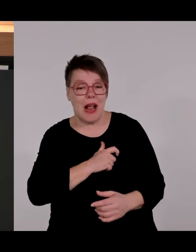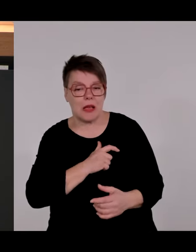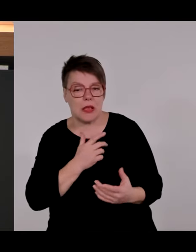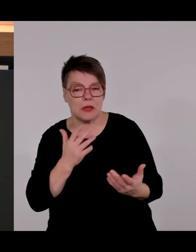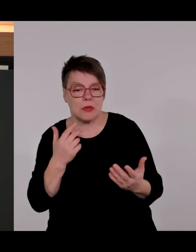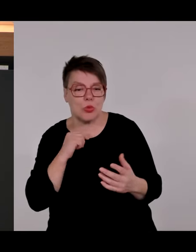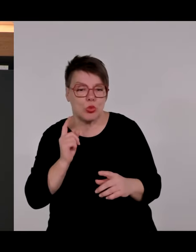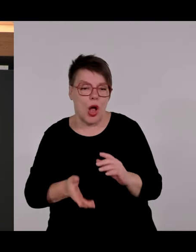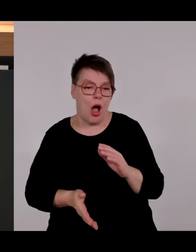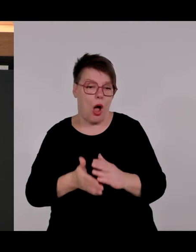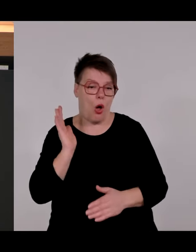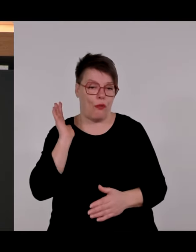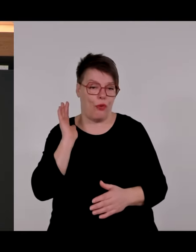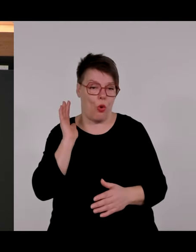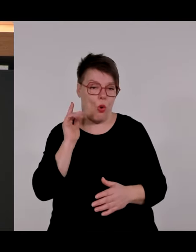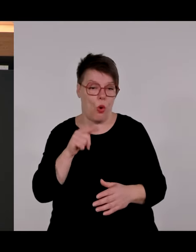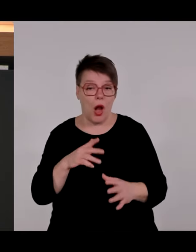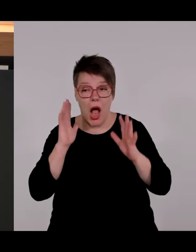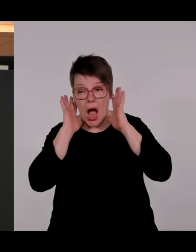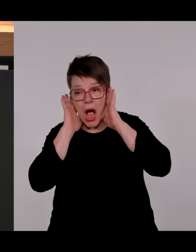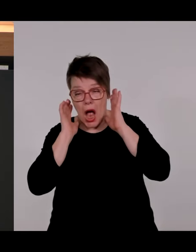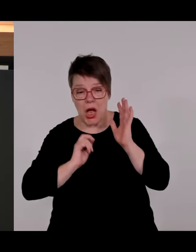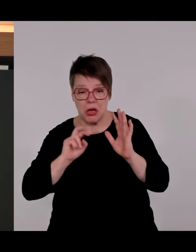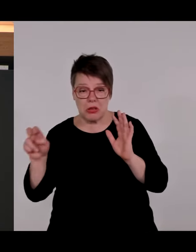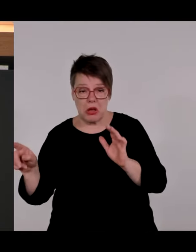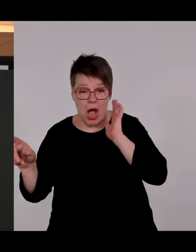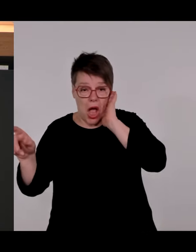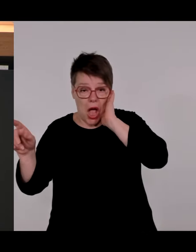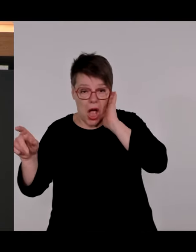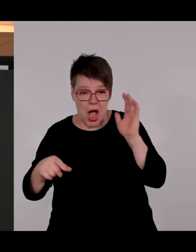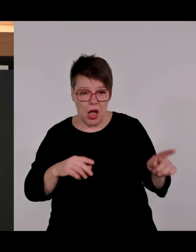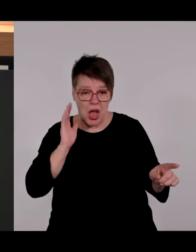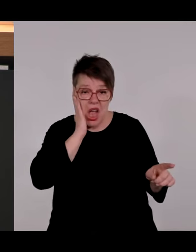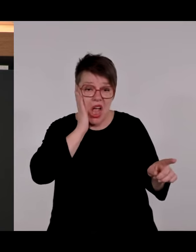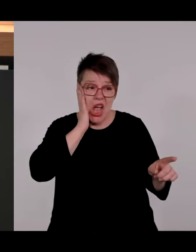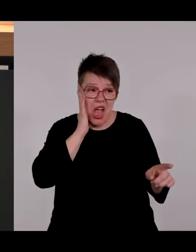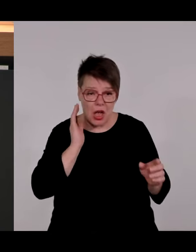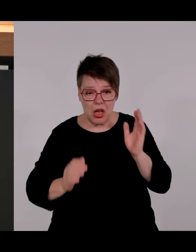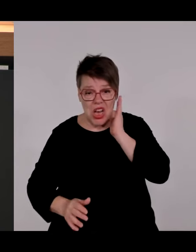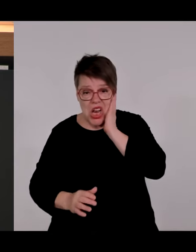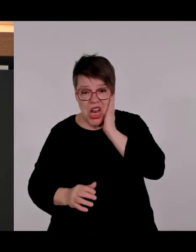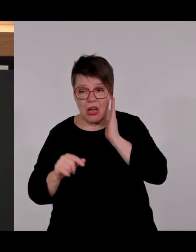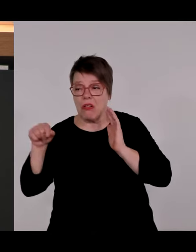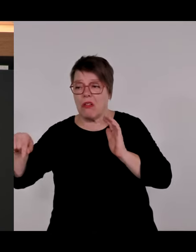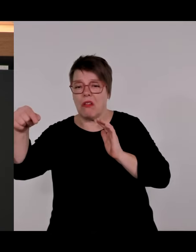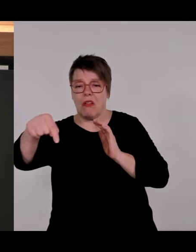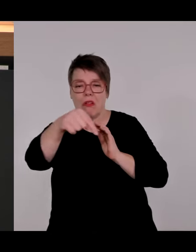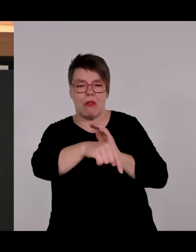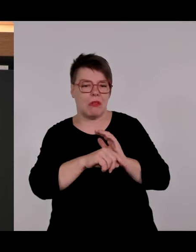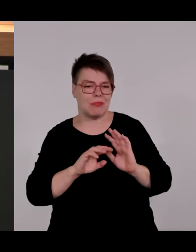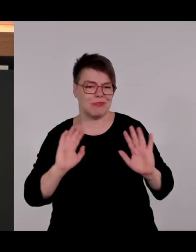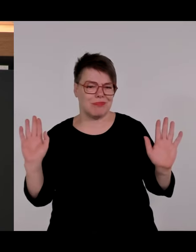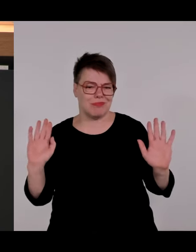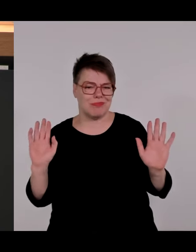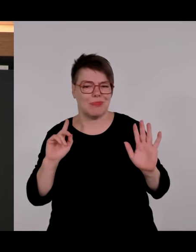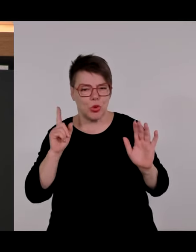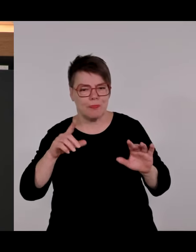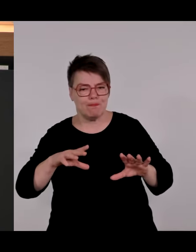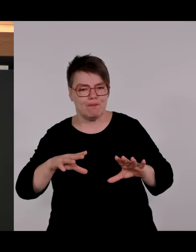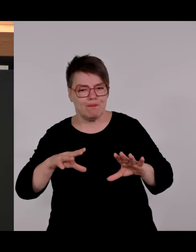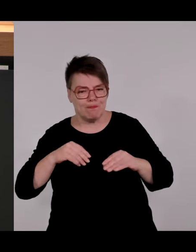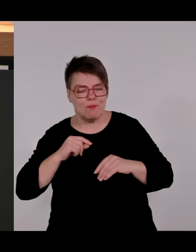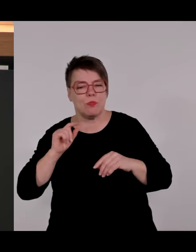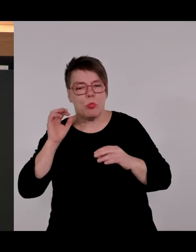eine typische Chefsachenaufgabe für einen regierenden Bürgermeister. Aber stattdessen verbreitet dieser Fake News über